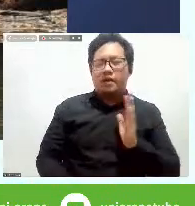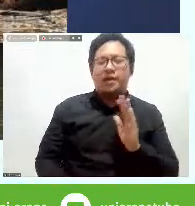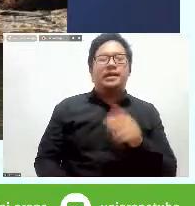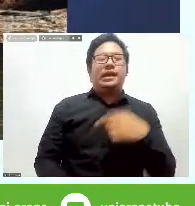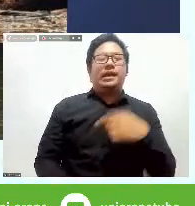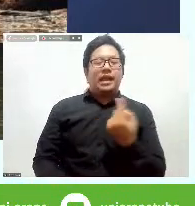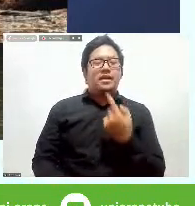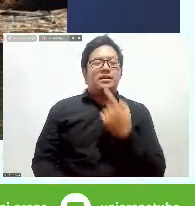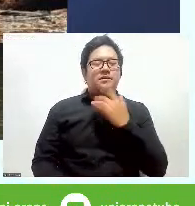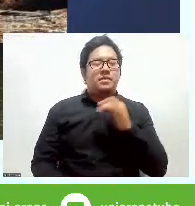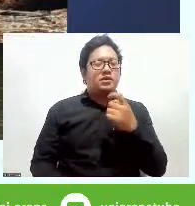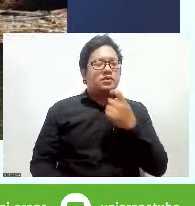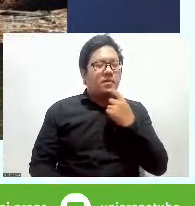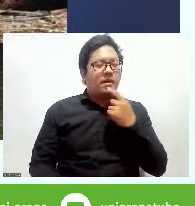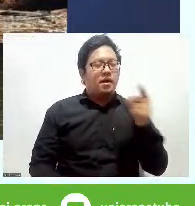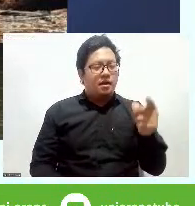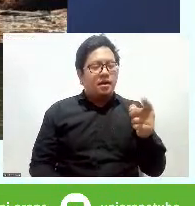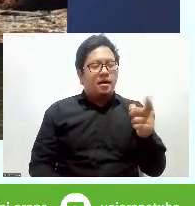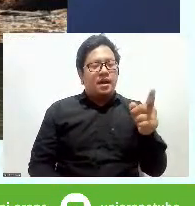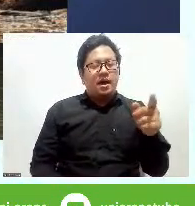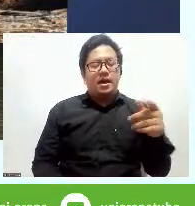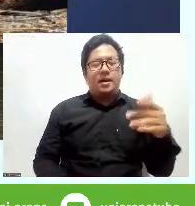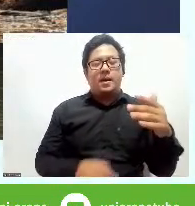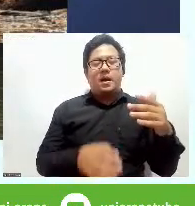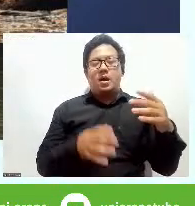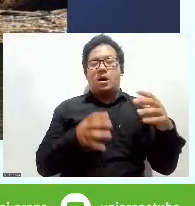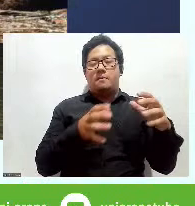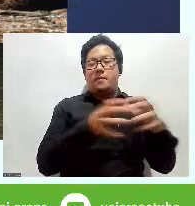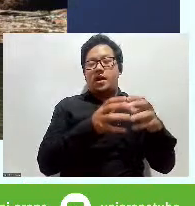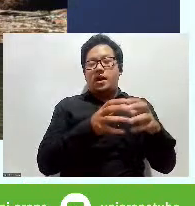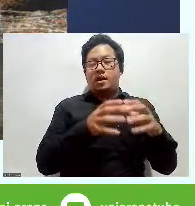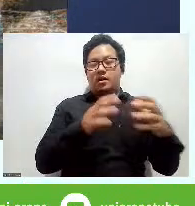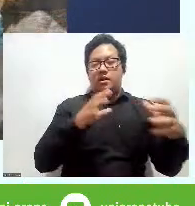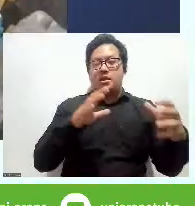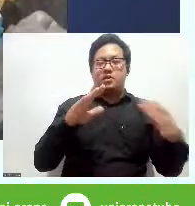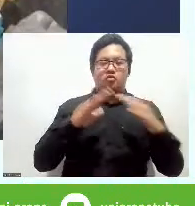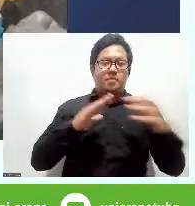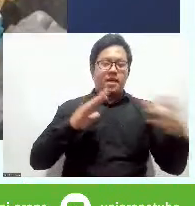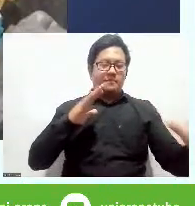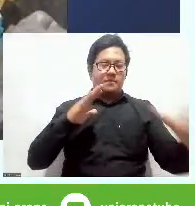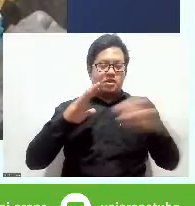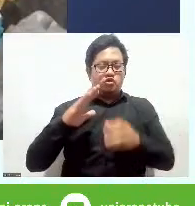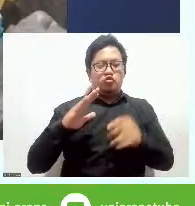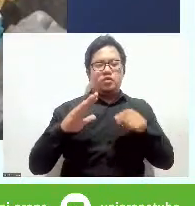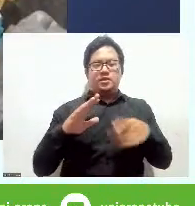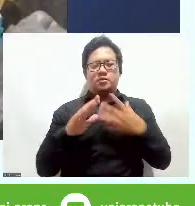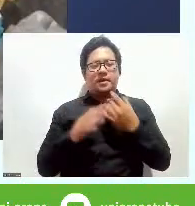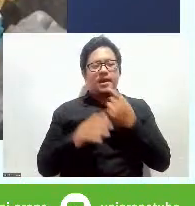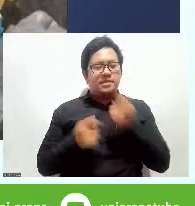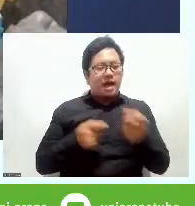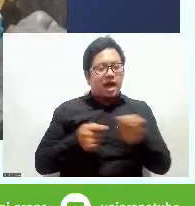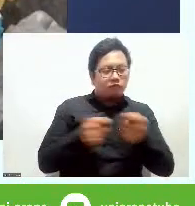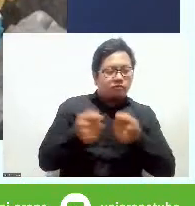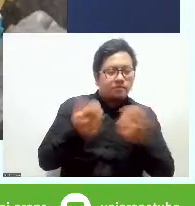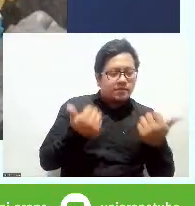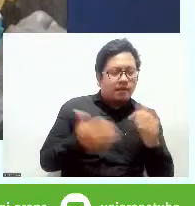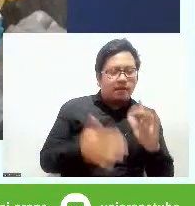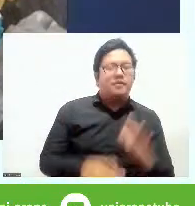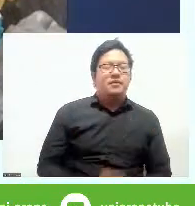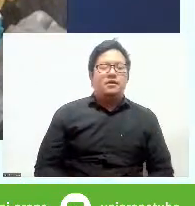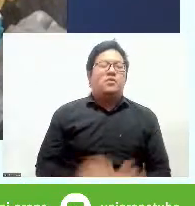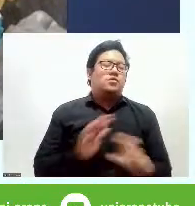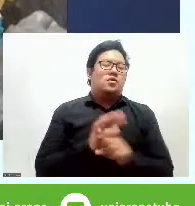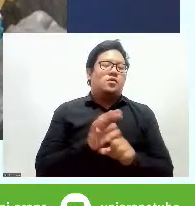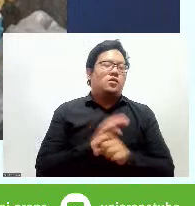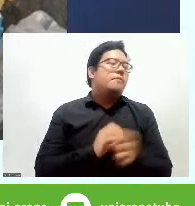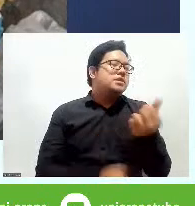apa yang masuk ke dalam rumah karena sebenarnya banyak banget yang bisa dilakukan kalau Biasanya kita pesan-pesan aja